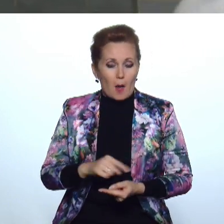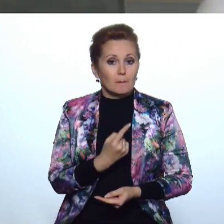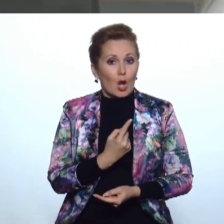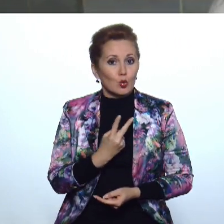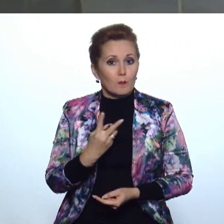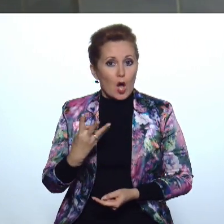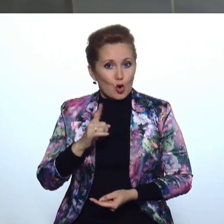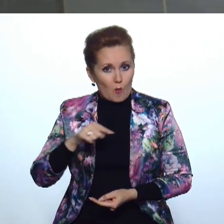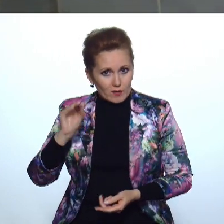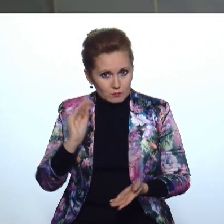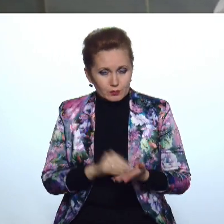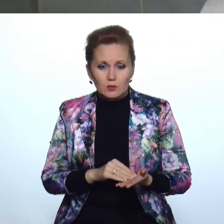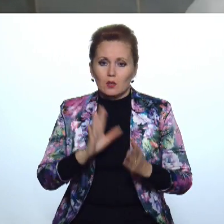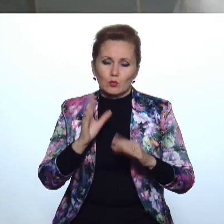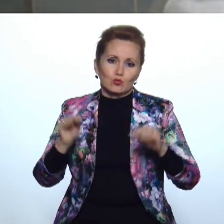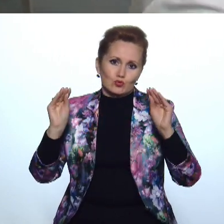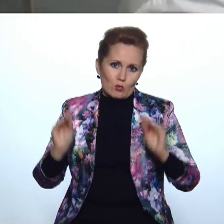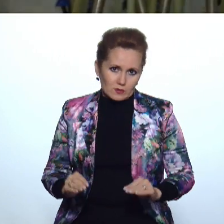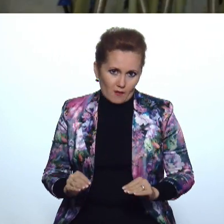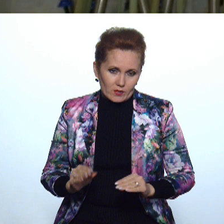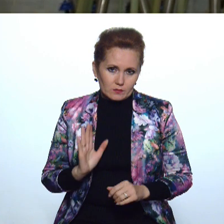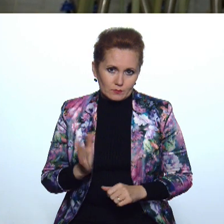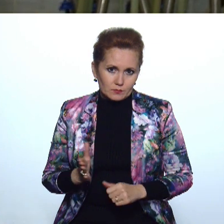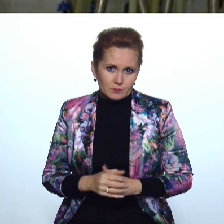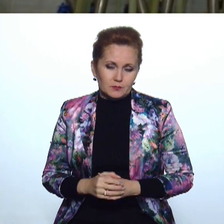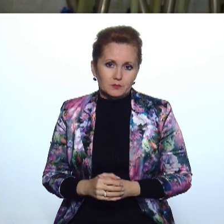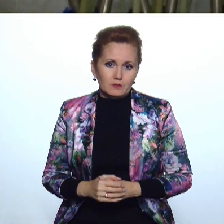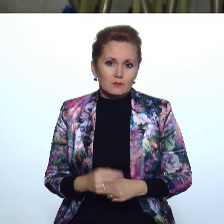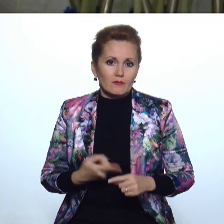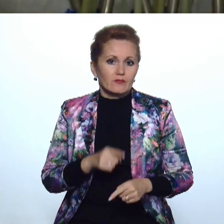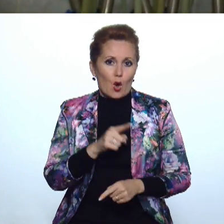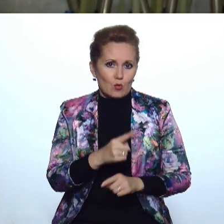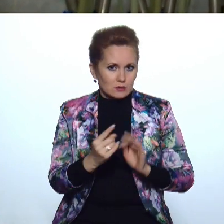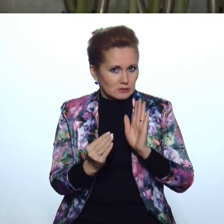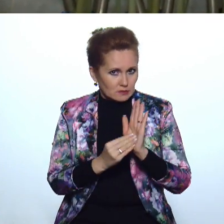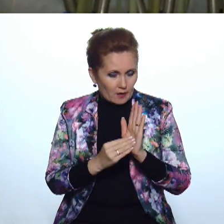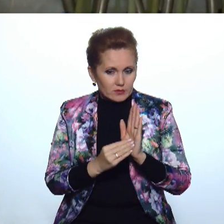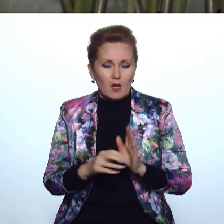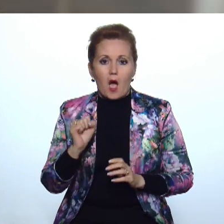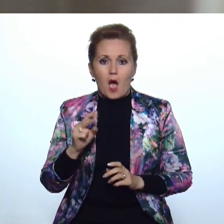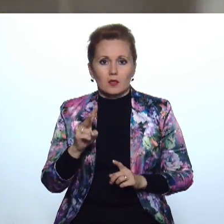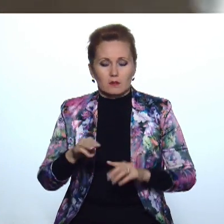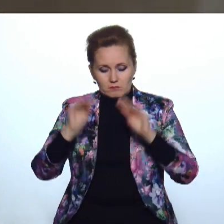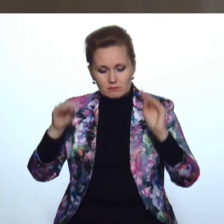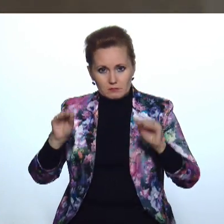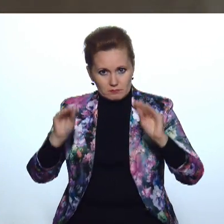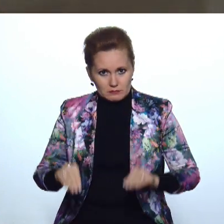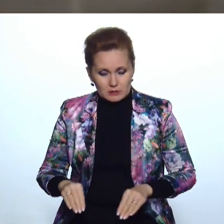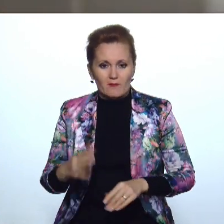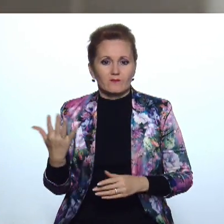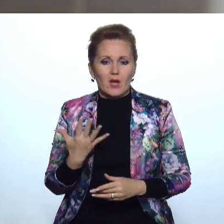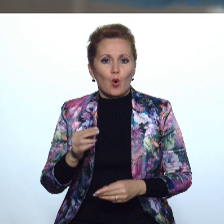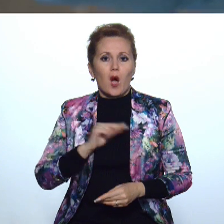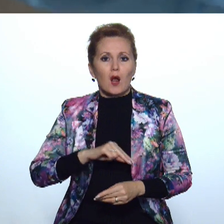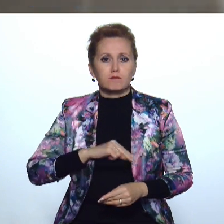пронумерована, потом составлен будет акт, вот цифру 1 ставим, Потом в акте записываем, с какой рабочей